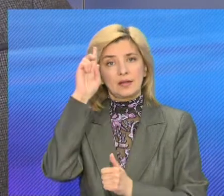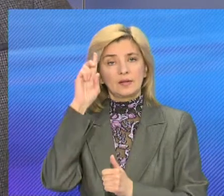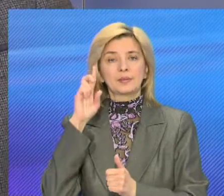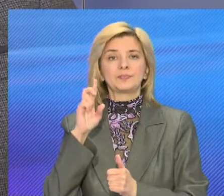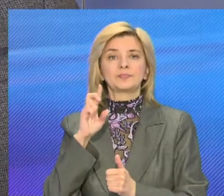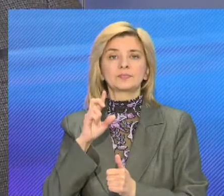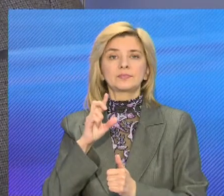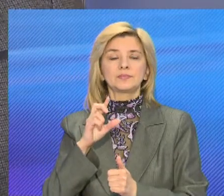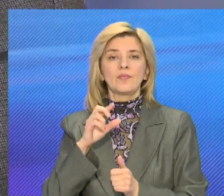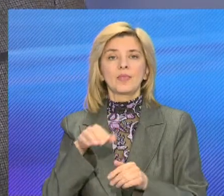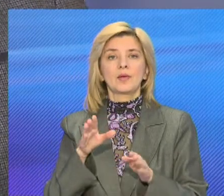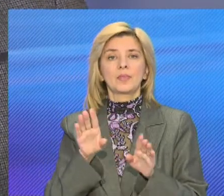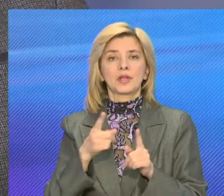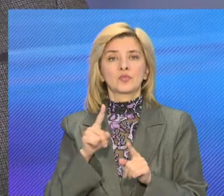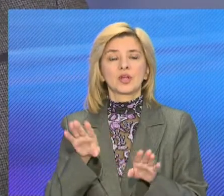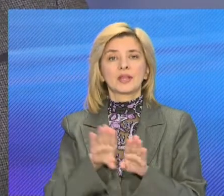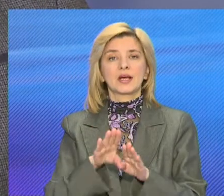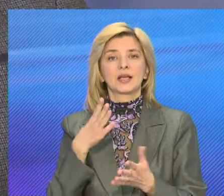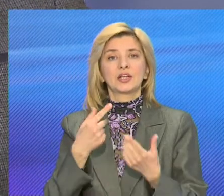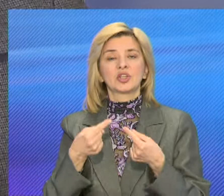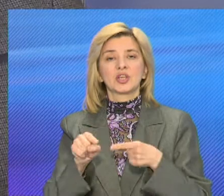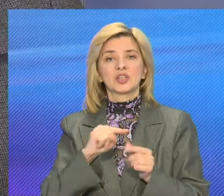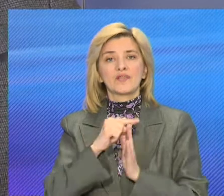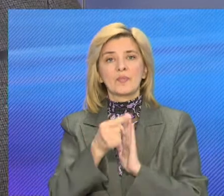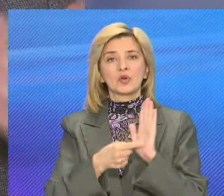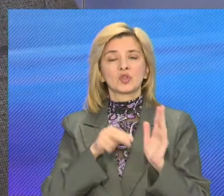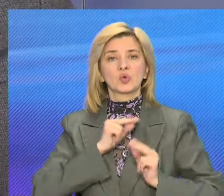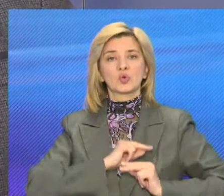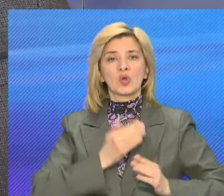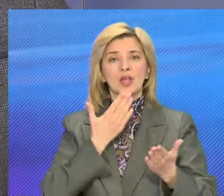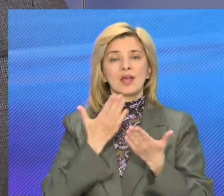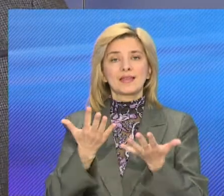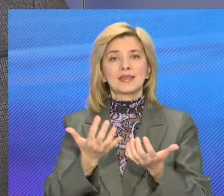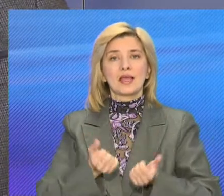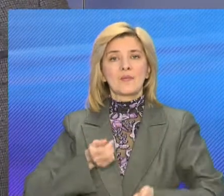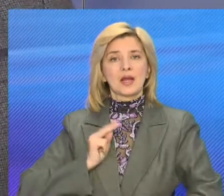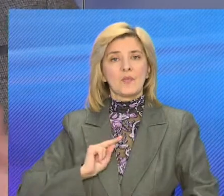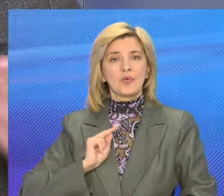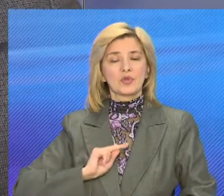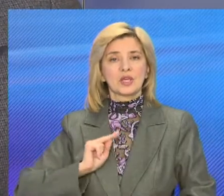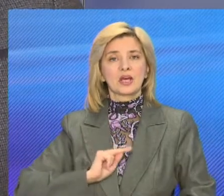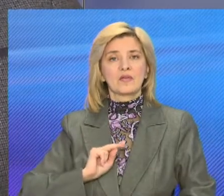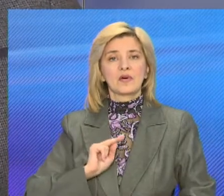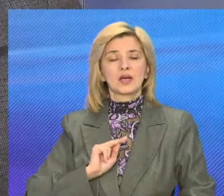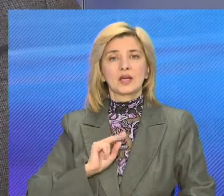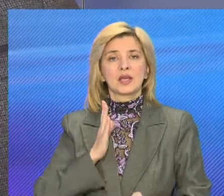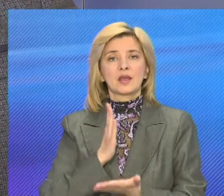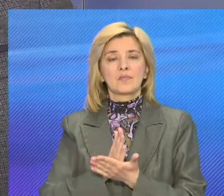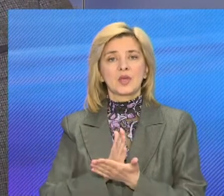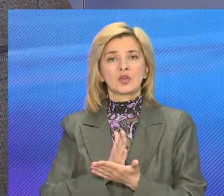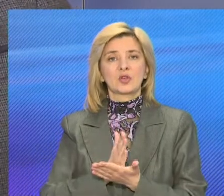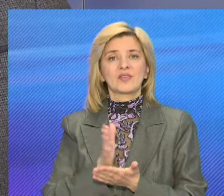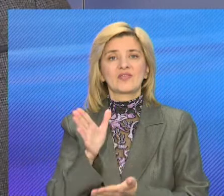или иначе, например, с вопросами трудовых отношений, да, найм работников имеют дело